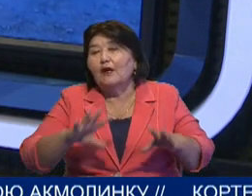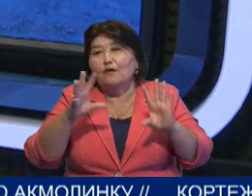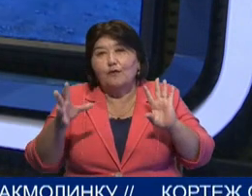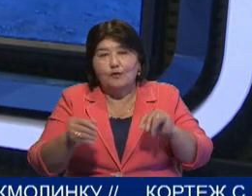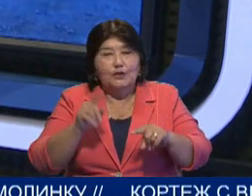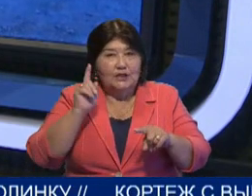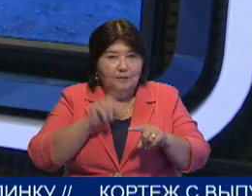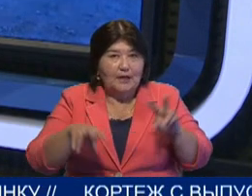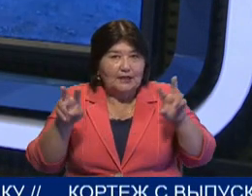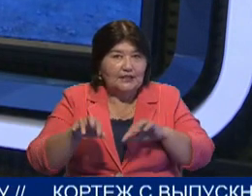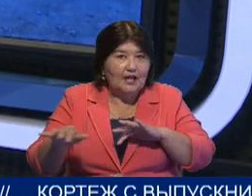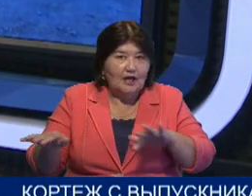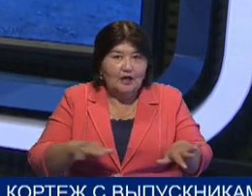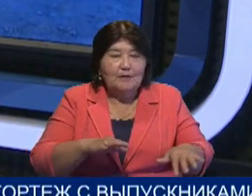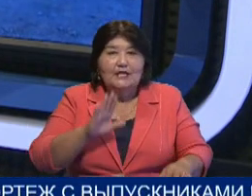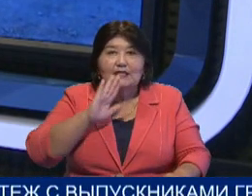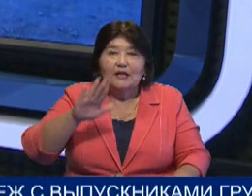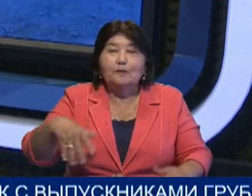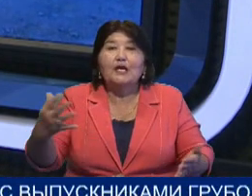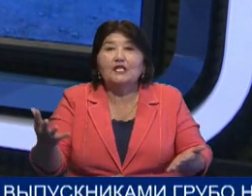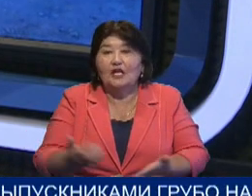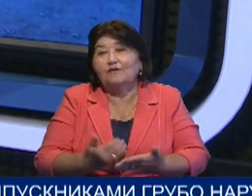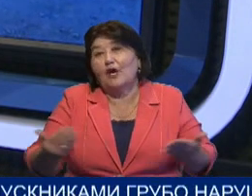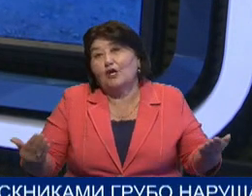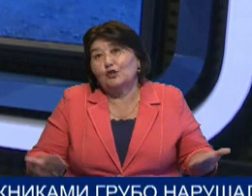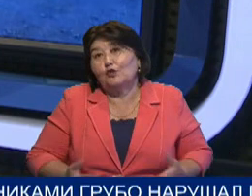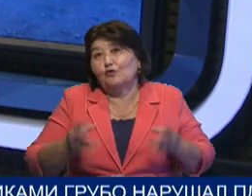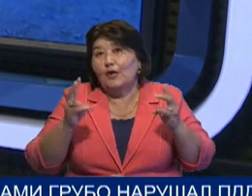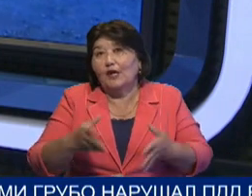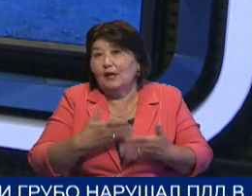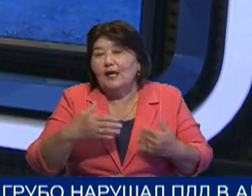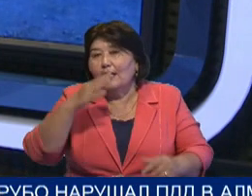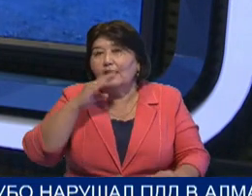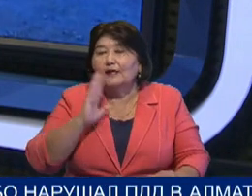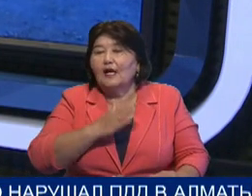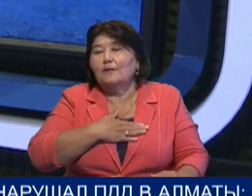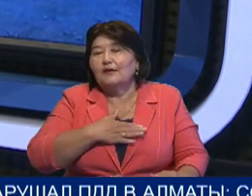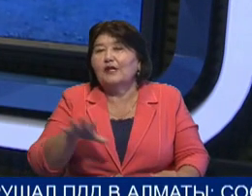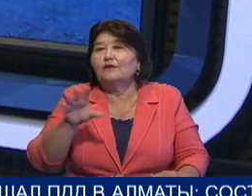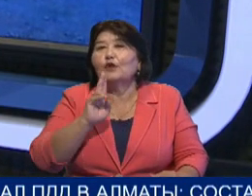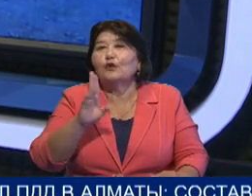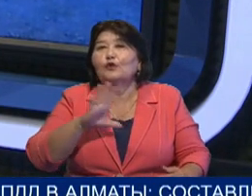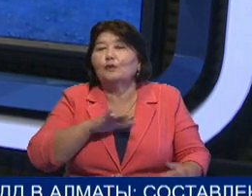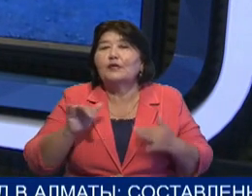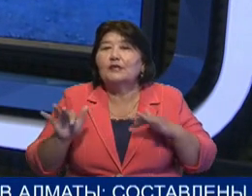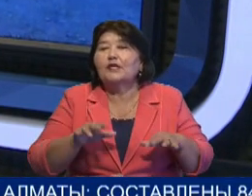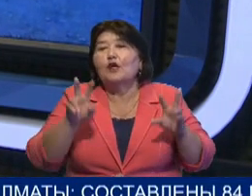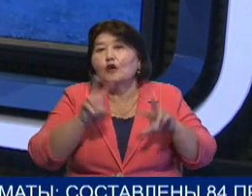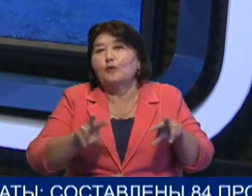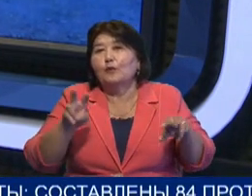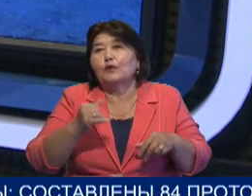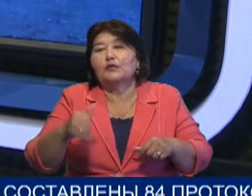результате оперативно-поисковых мероприятий малышка была найдена живой и невредимой. Родители благодарны всем, кто был задействован в поиске